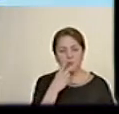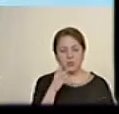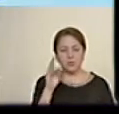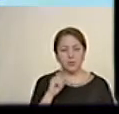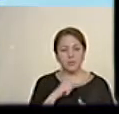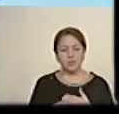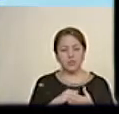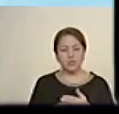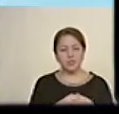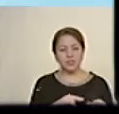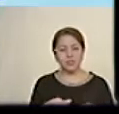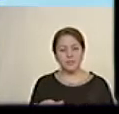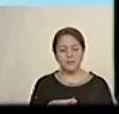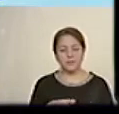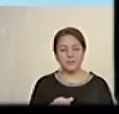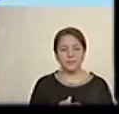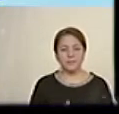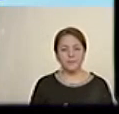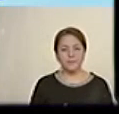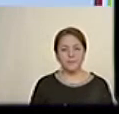причину действия».